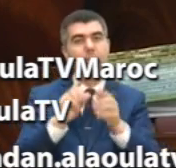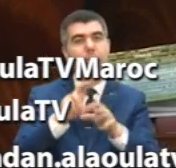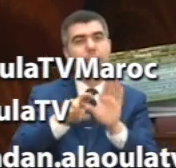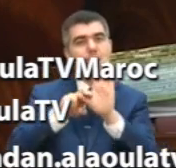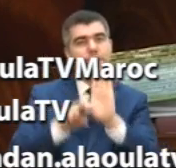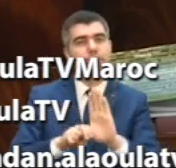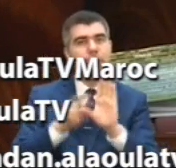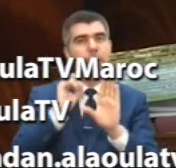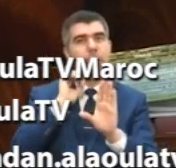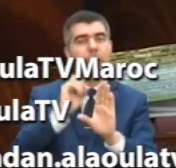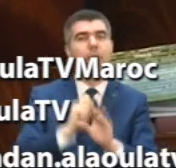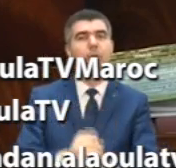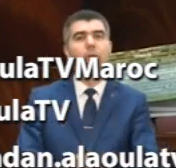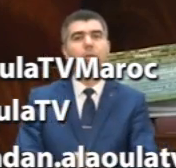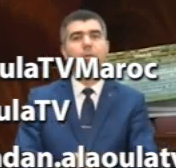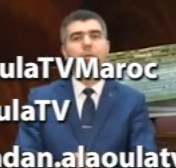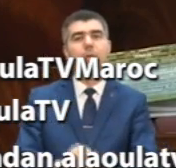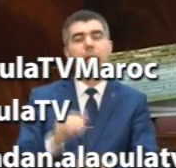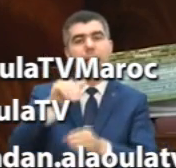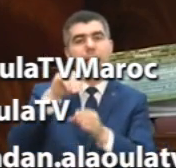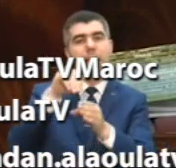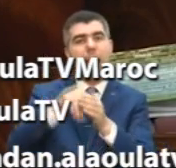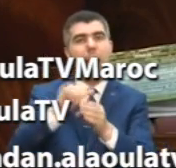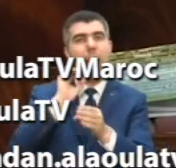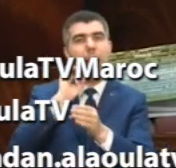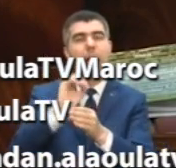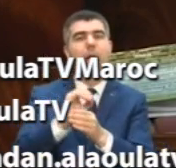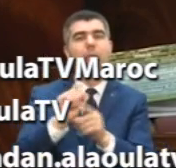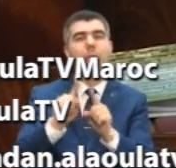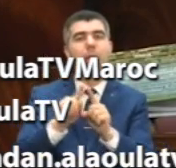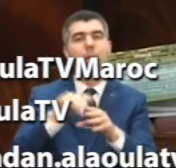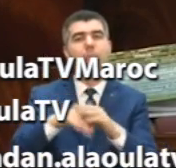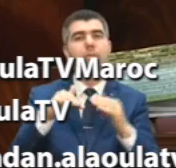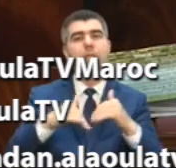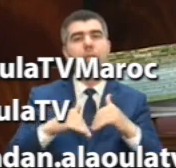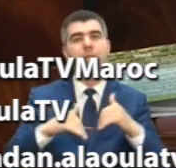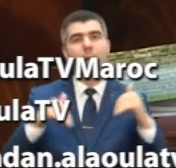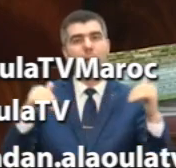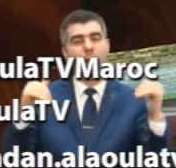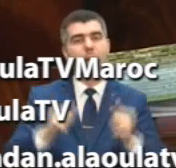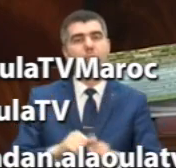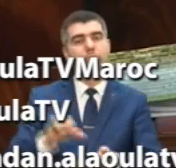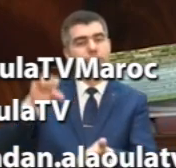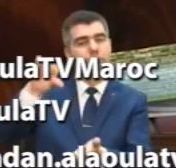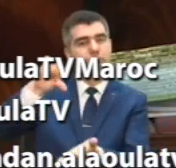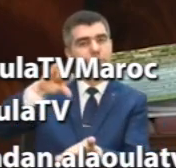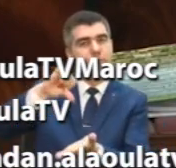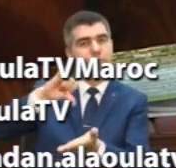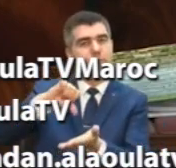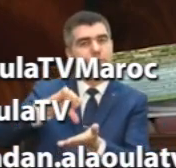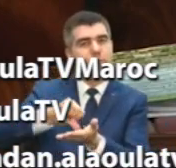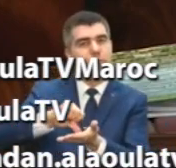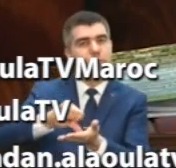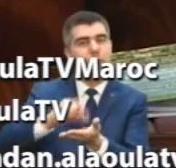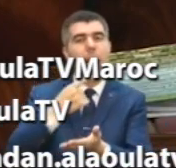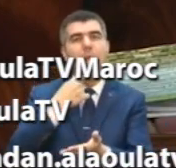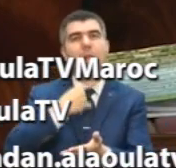السيد المصطفى المنصوري المنتخب سابقا عضوا بمجلس النواب عن الدائرة الانتخابية المحلية